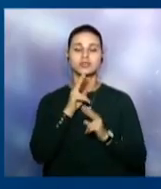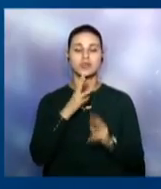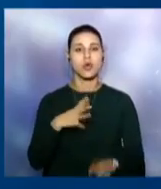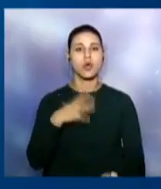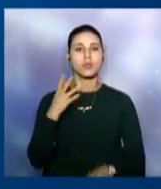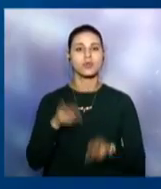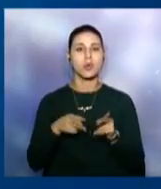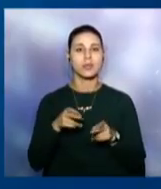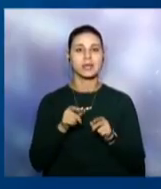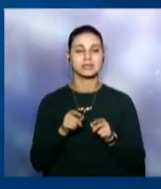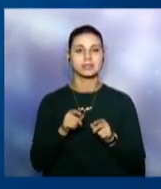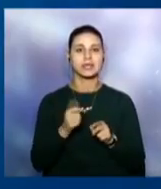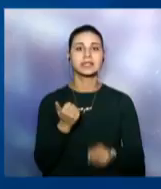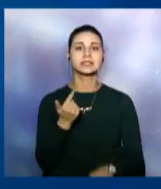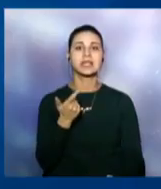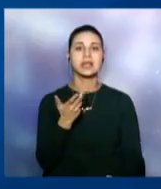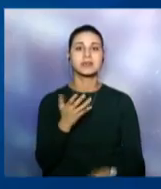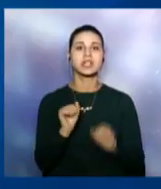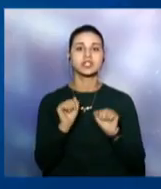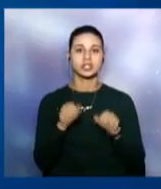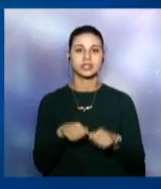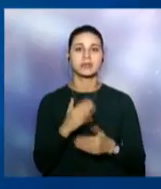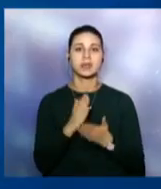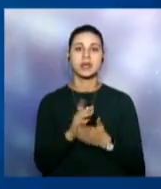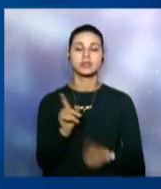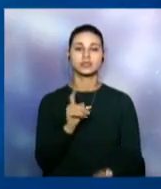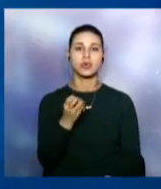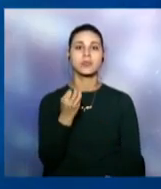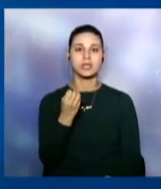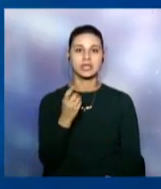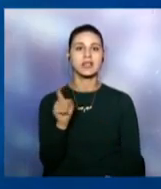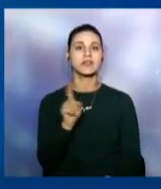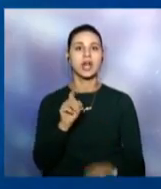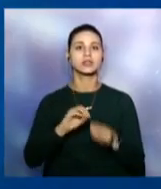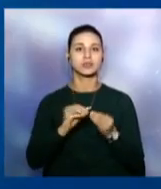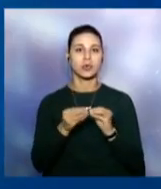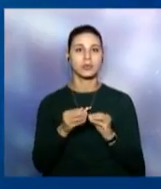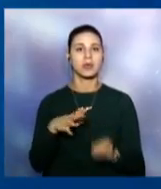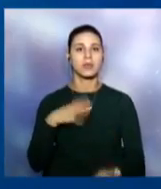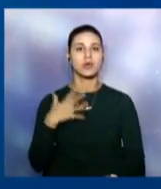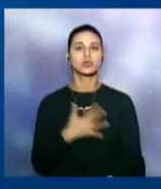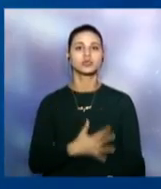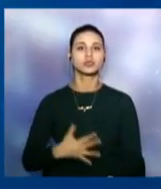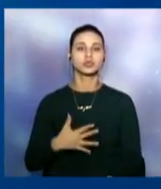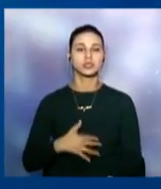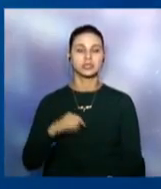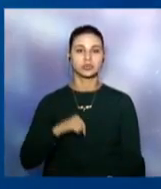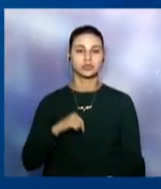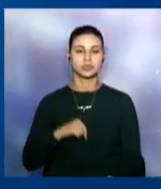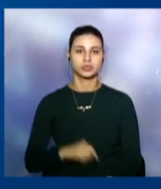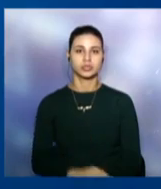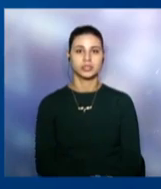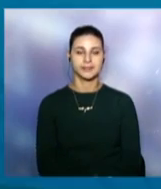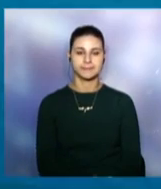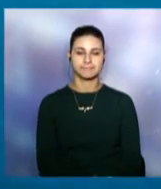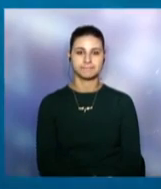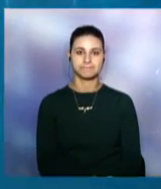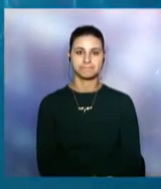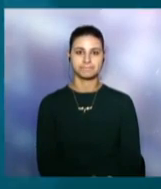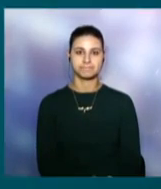გადატანილ ოპერაციას? რამდენად შესაძლებელია, რომ კიდევ რაღაც პრობლემა იყოს მუცლის ღრუში?